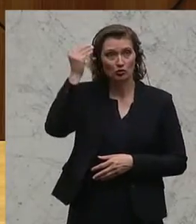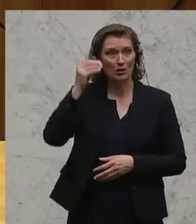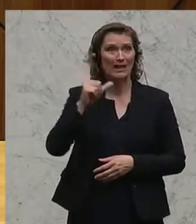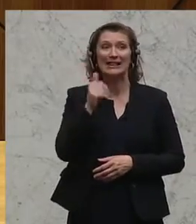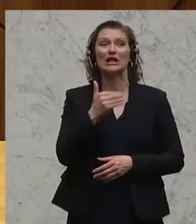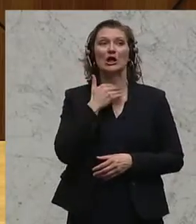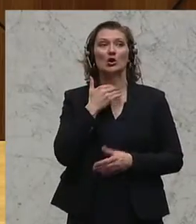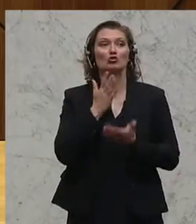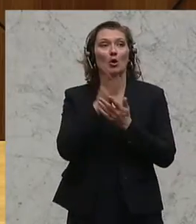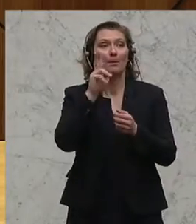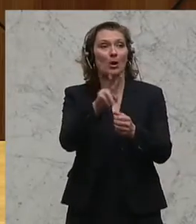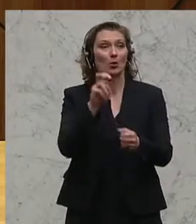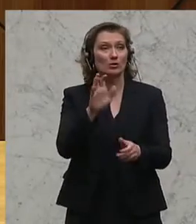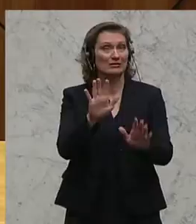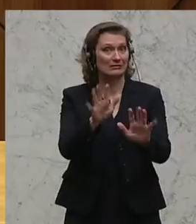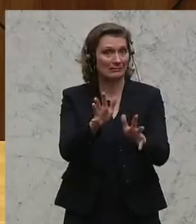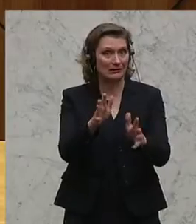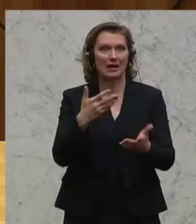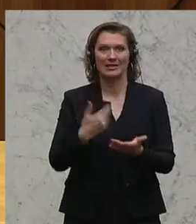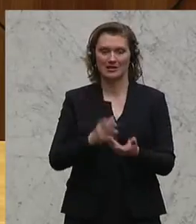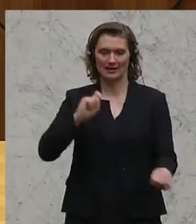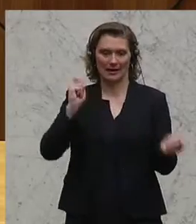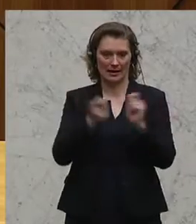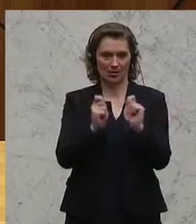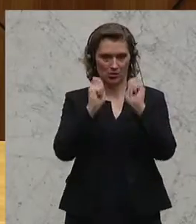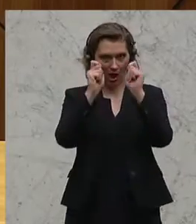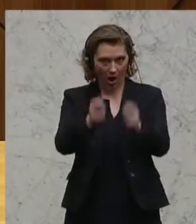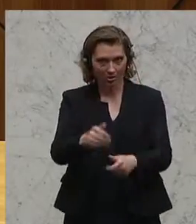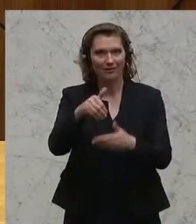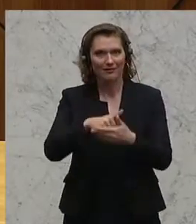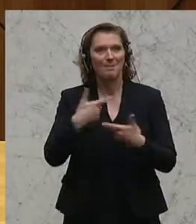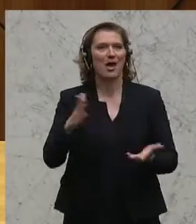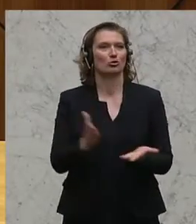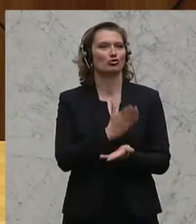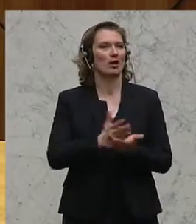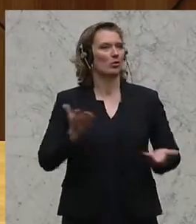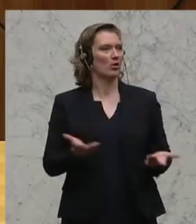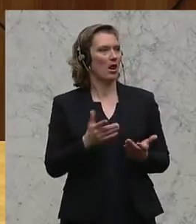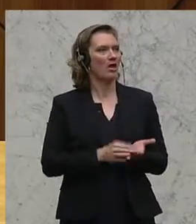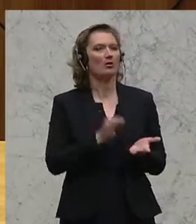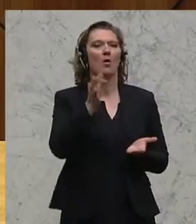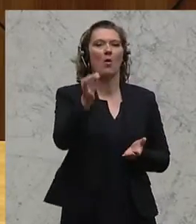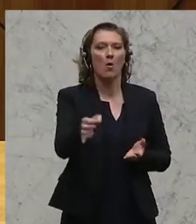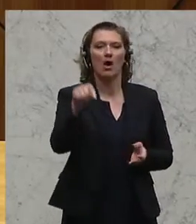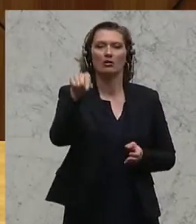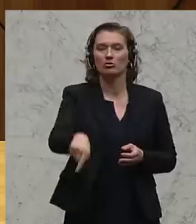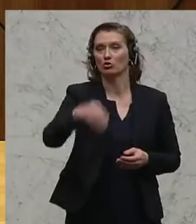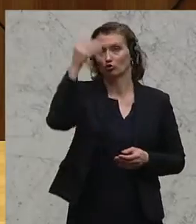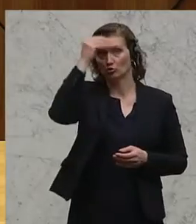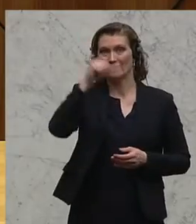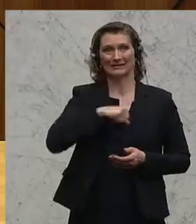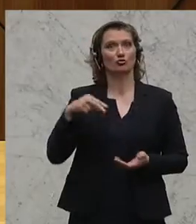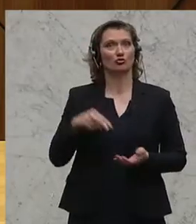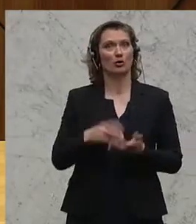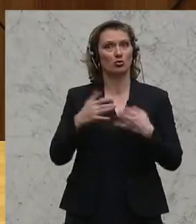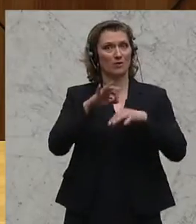erforderlichen Ausmaß berücksichtigt. Mit diesem Abänderungsantrag soll die Entscheidung darüber am jeweiligen Schulstandort autonom